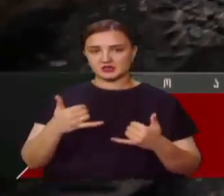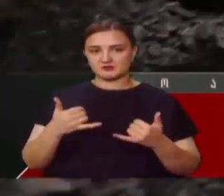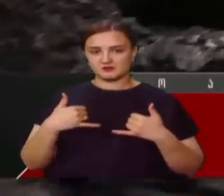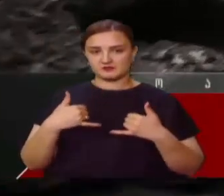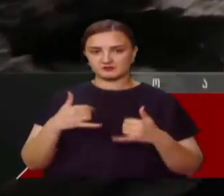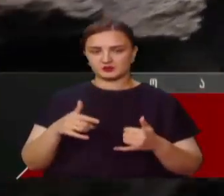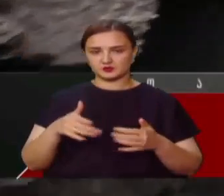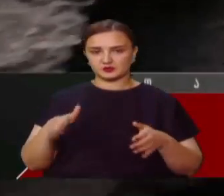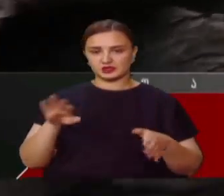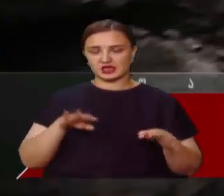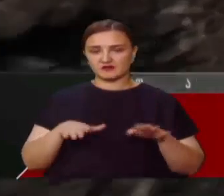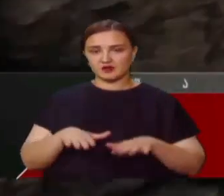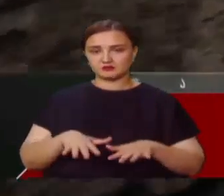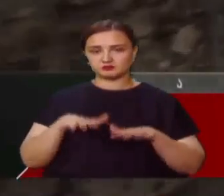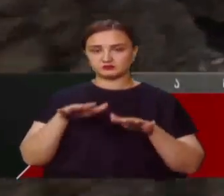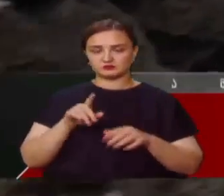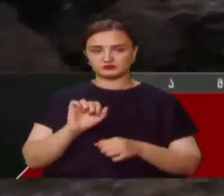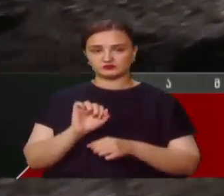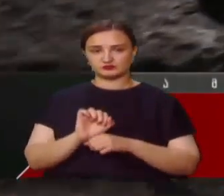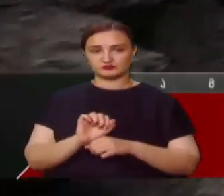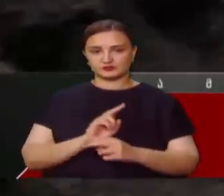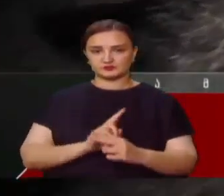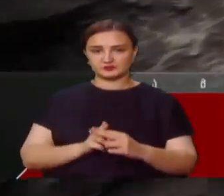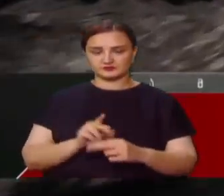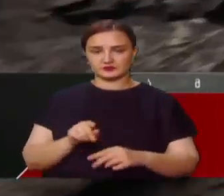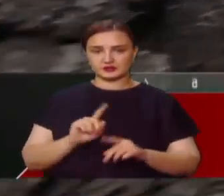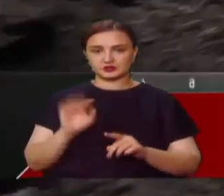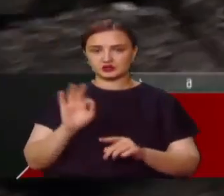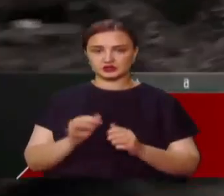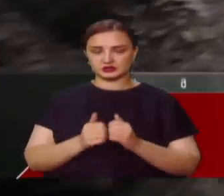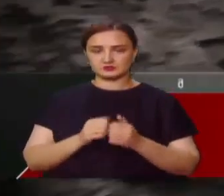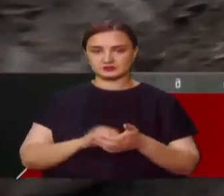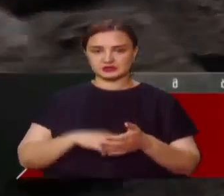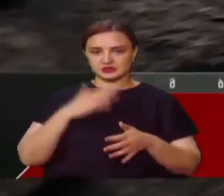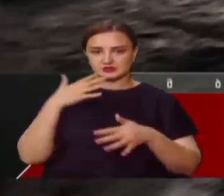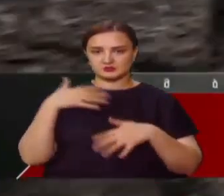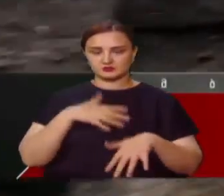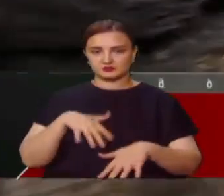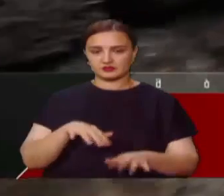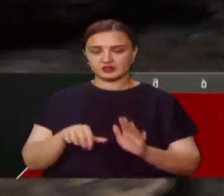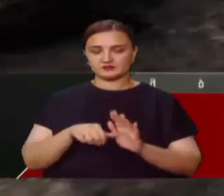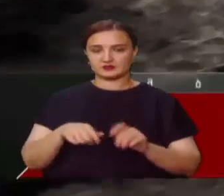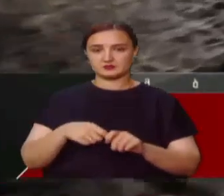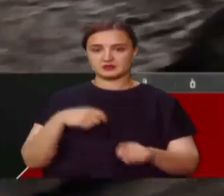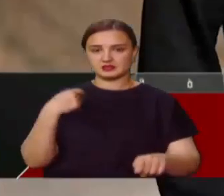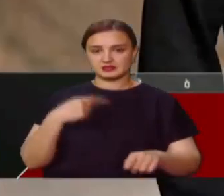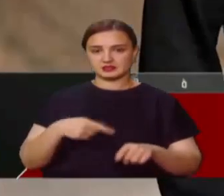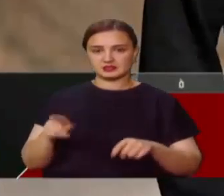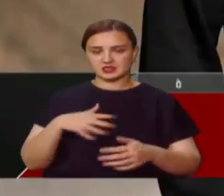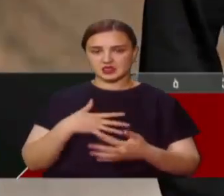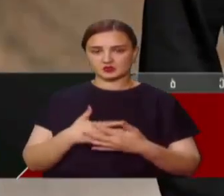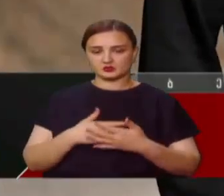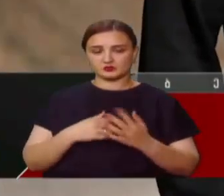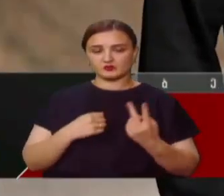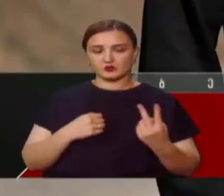მოქცევა, რომელთა ადიდებაც გზის დაზიანების ყველაზე ხშირი მიზეზია. ექვს ლოტზე აქტიურად მიმდინარეობს, ხოლო